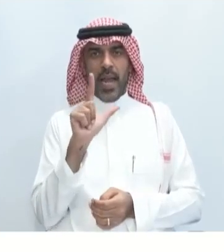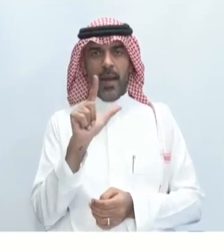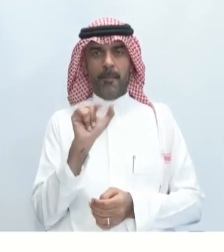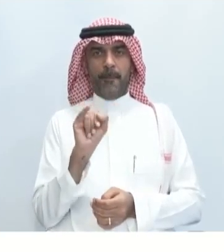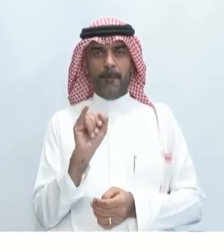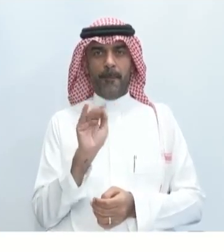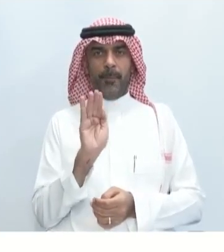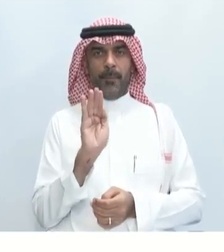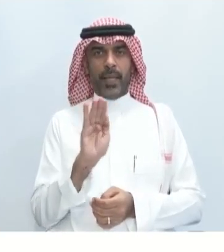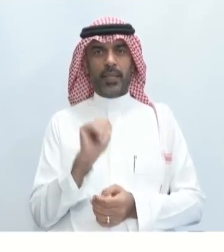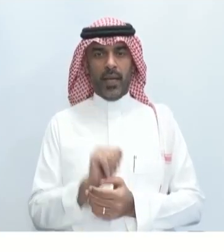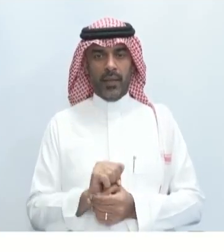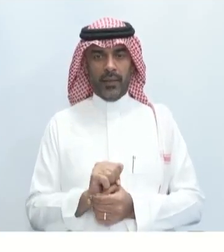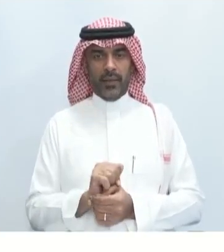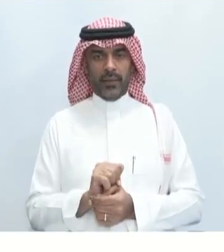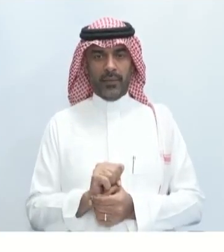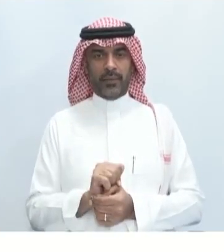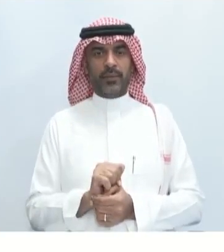الرعايه العامه للمسنين